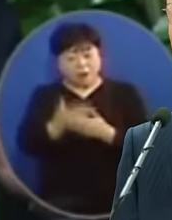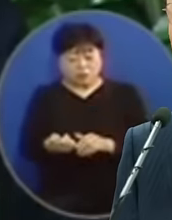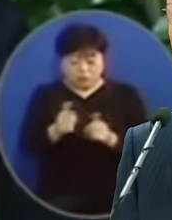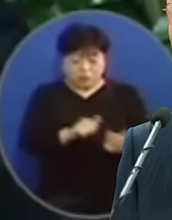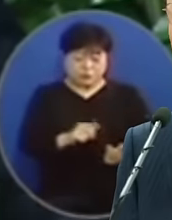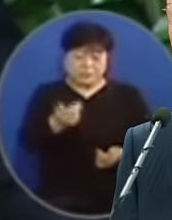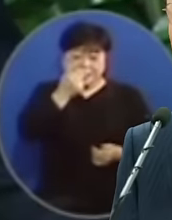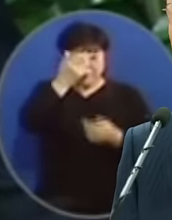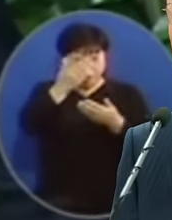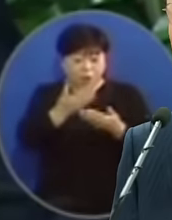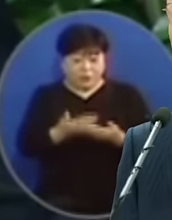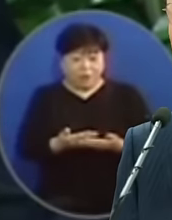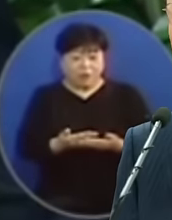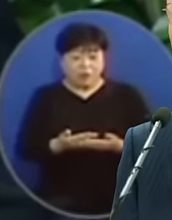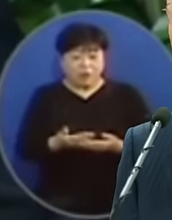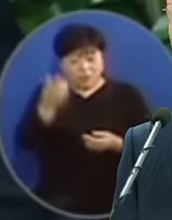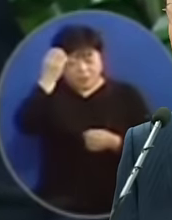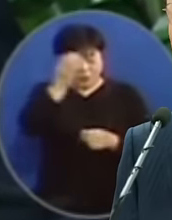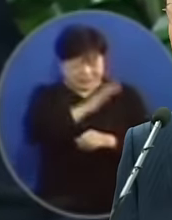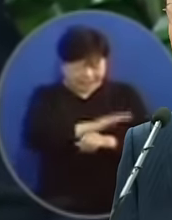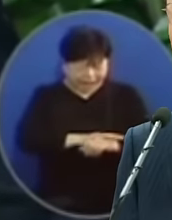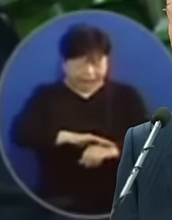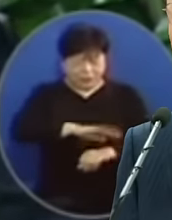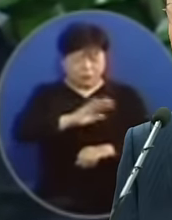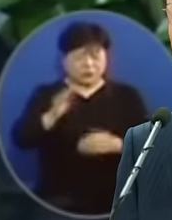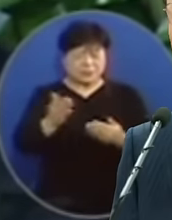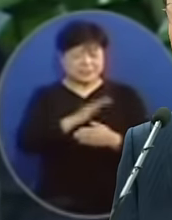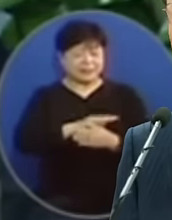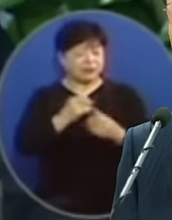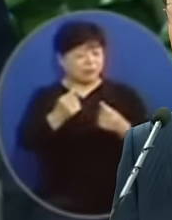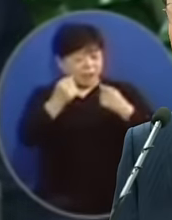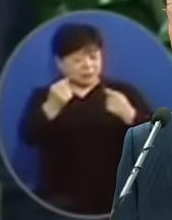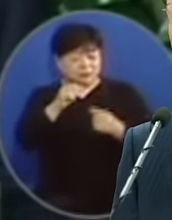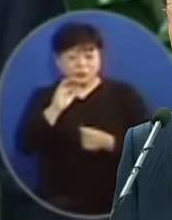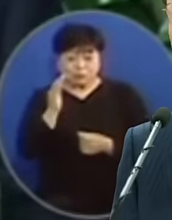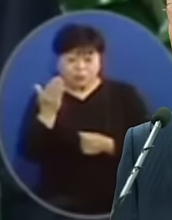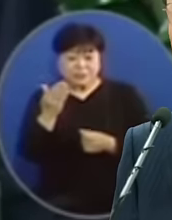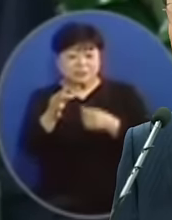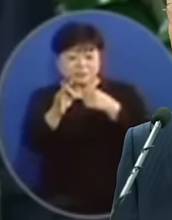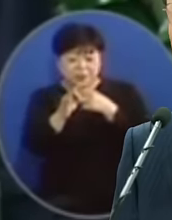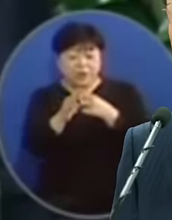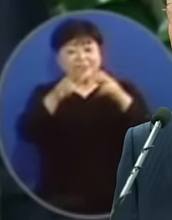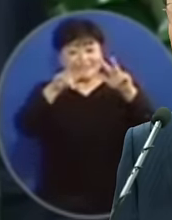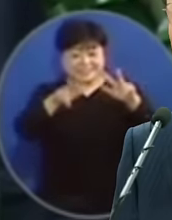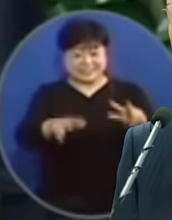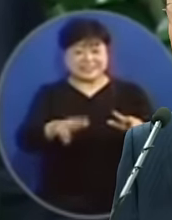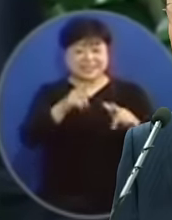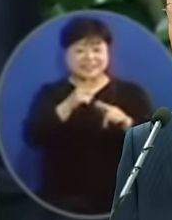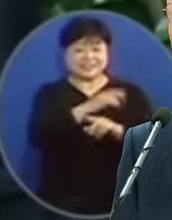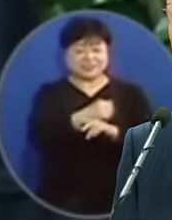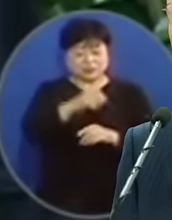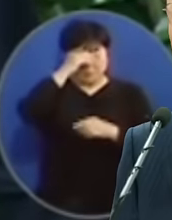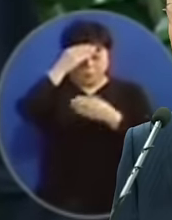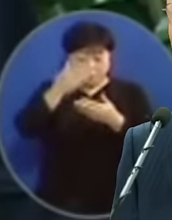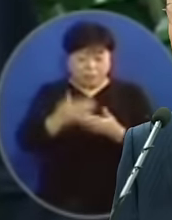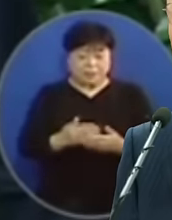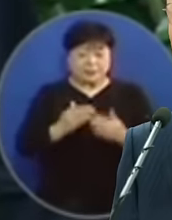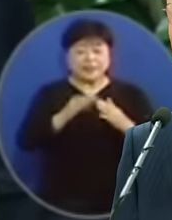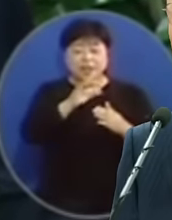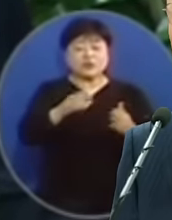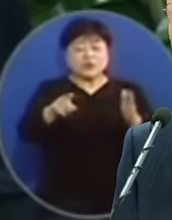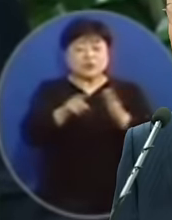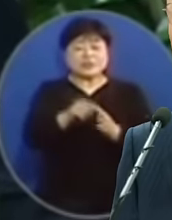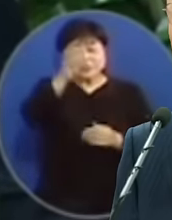죽음에서 생명을 얻어 영혼이 잘되고 범사에 잘되고 강건한 사람이 되었으면 이제는 그리스도를 본받아 내 이웃을